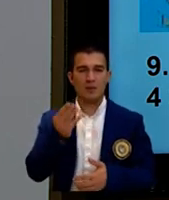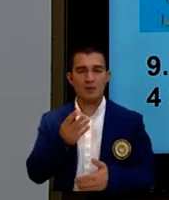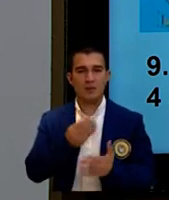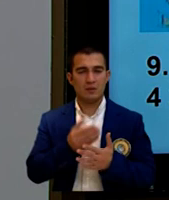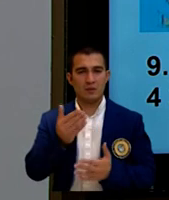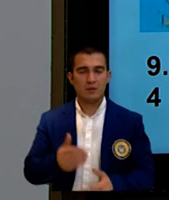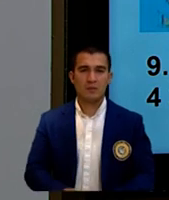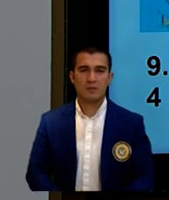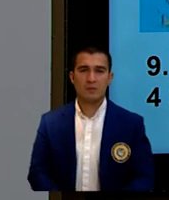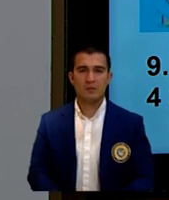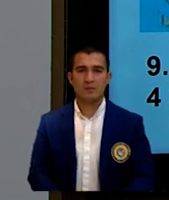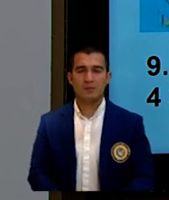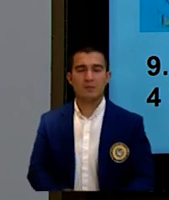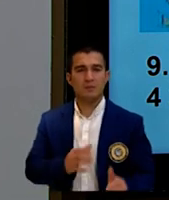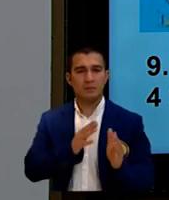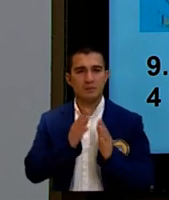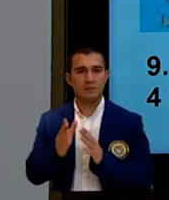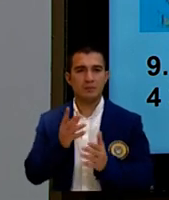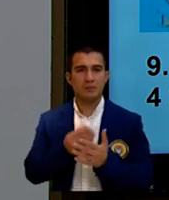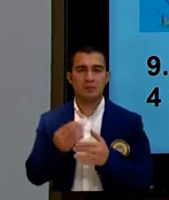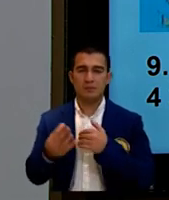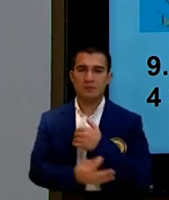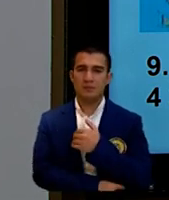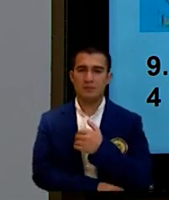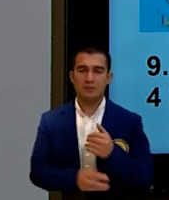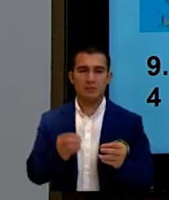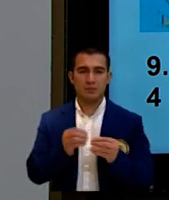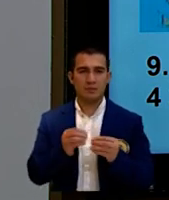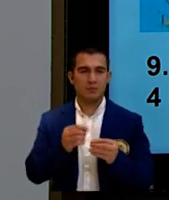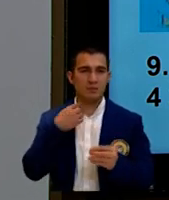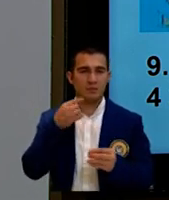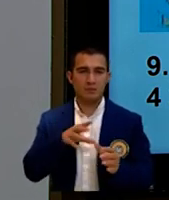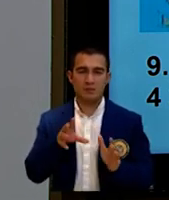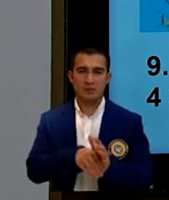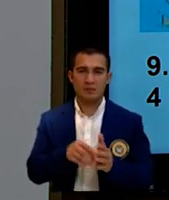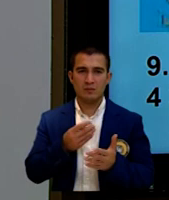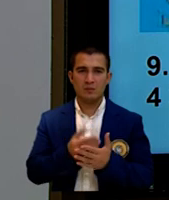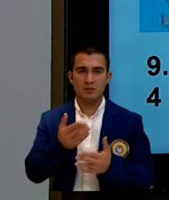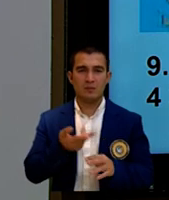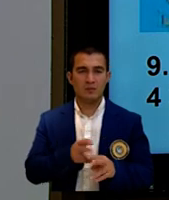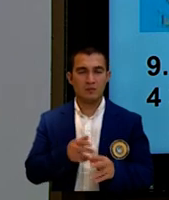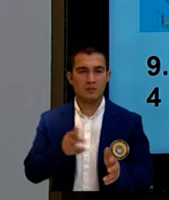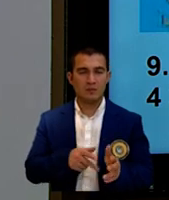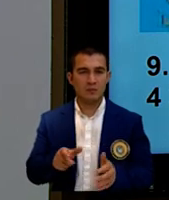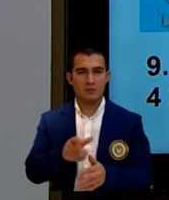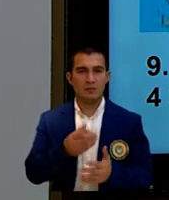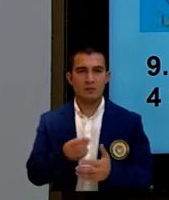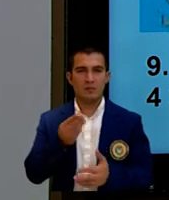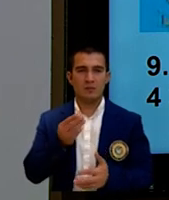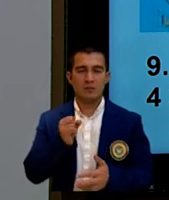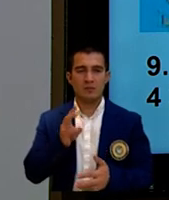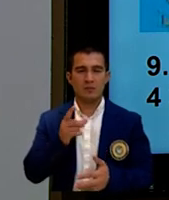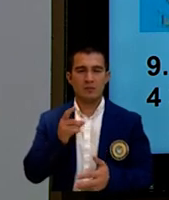ekan. Va nihoyat eng oxirgi 10-talikka kiruvchi temir yo'l yo'nalishi